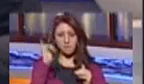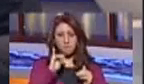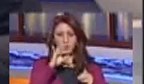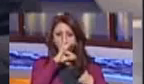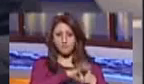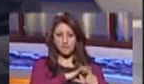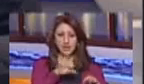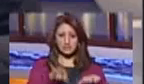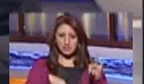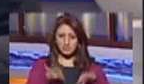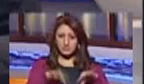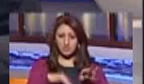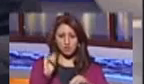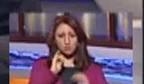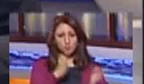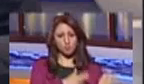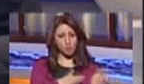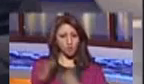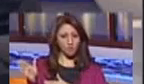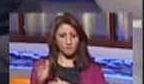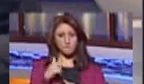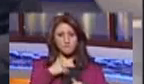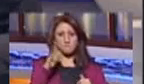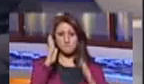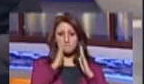السياسية بينما مصريين